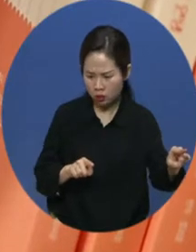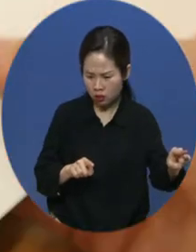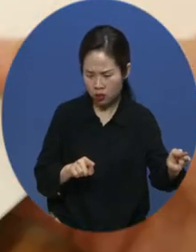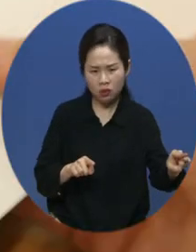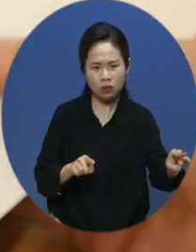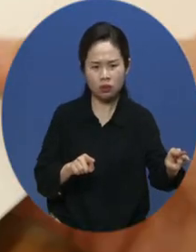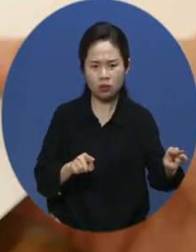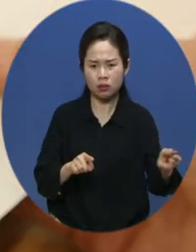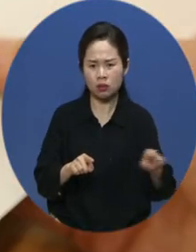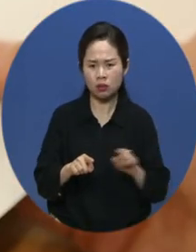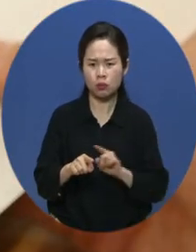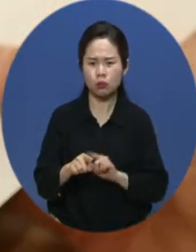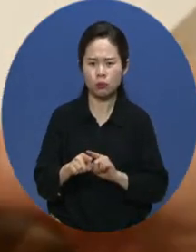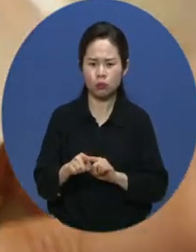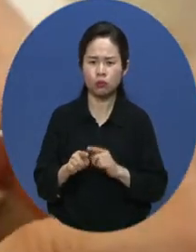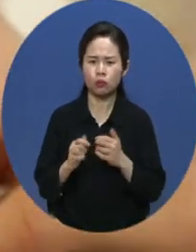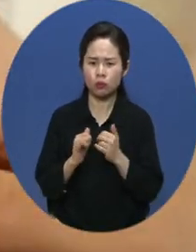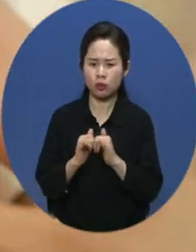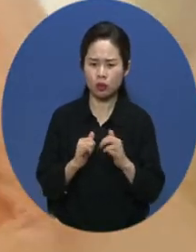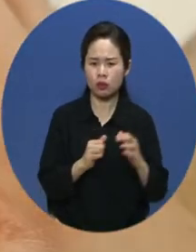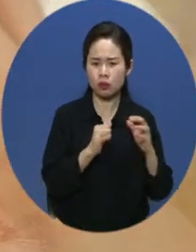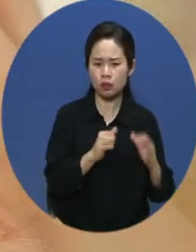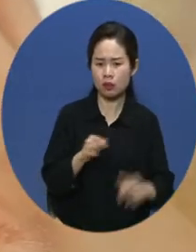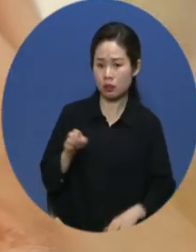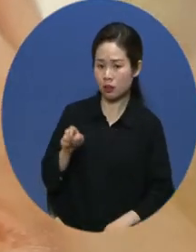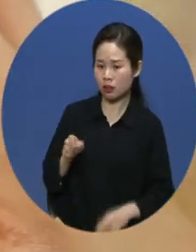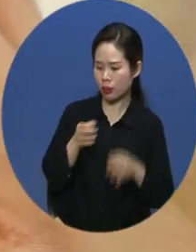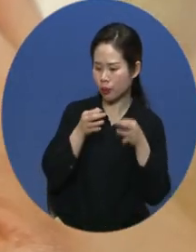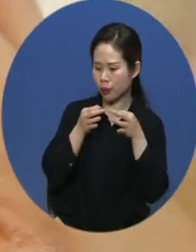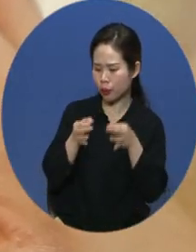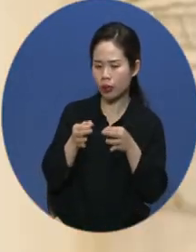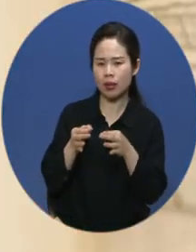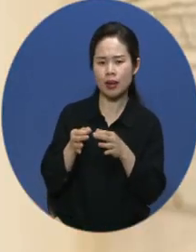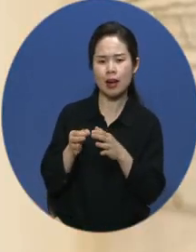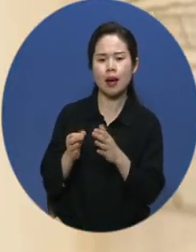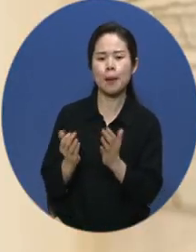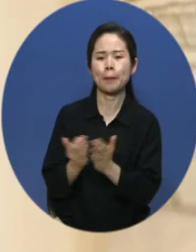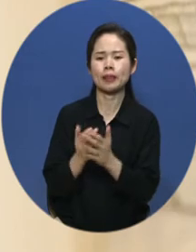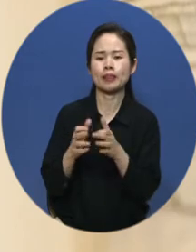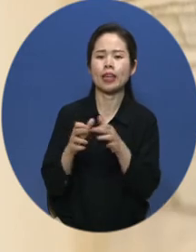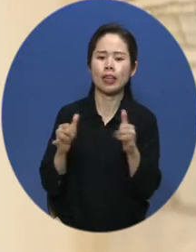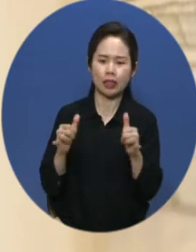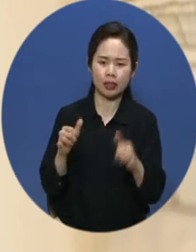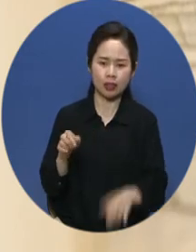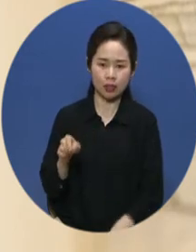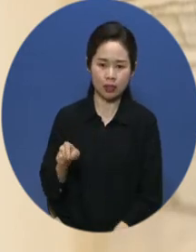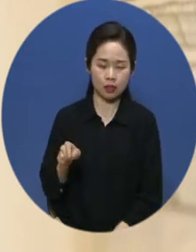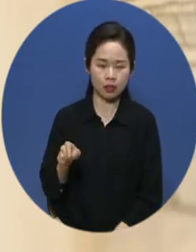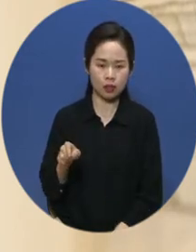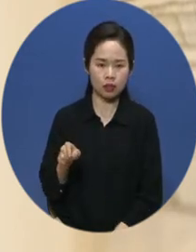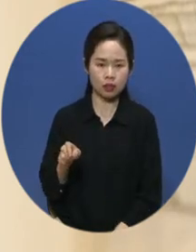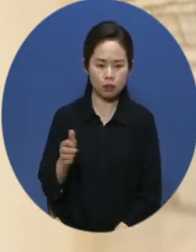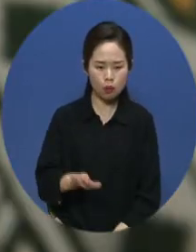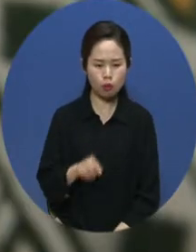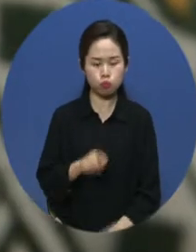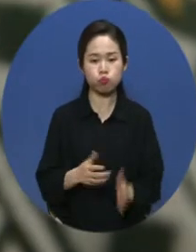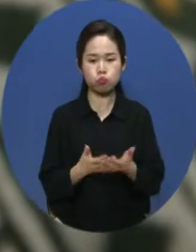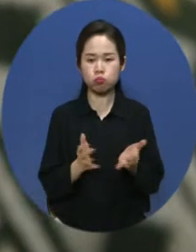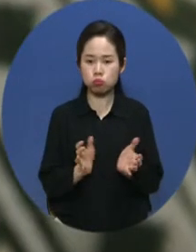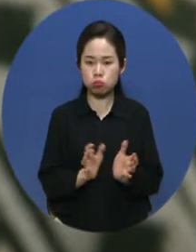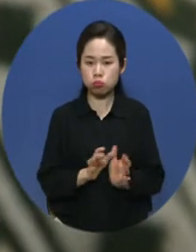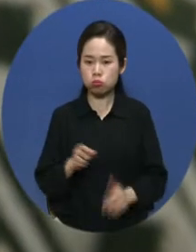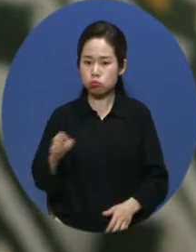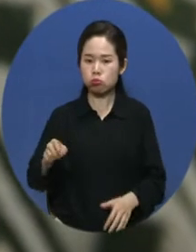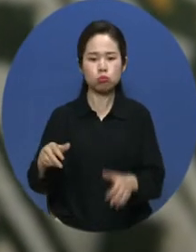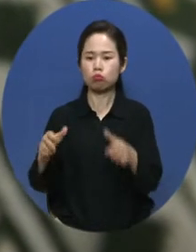사람들. 세상은 이들을 발달 장애인이라고 부르는데요. 하지만 여기 이들을